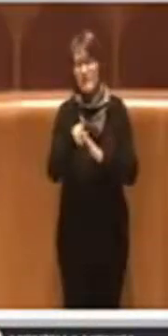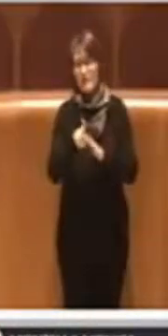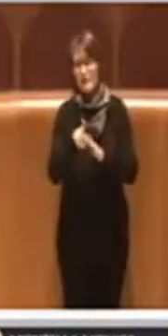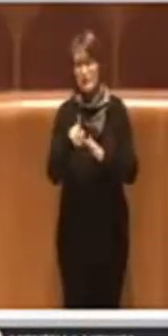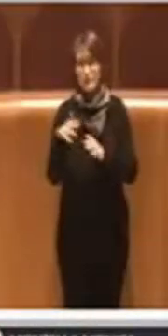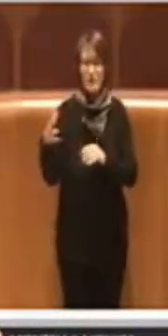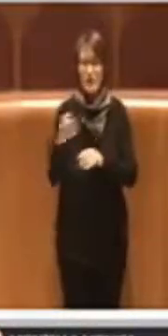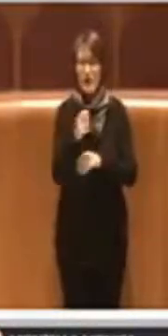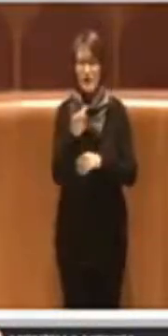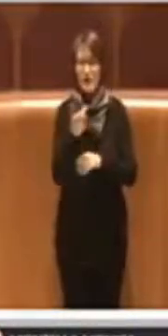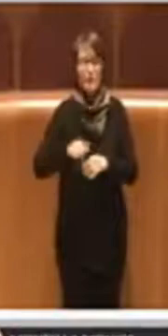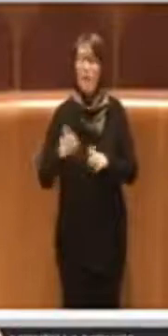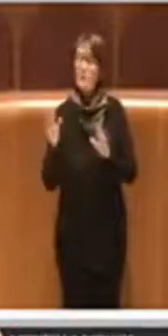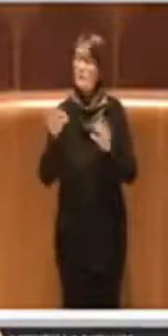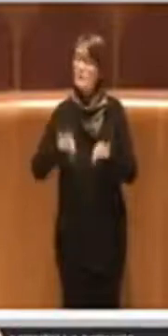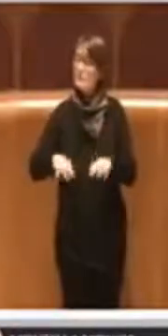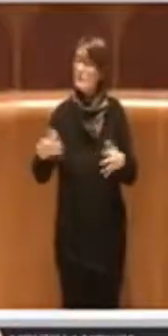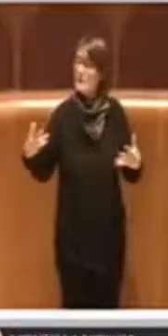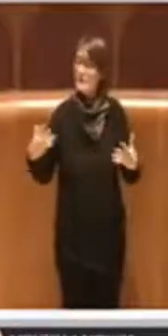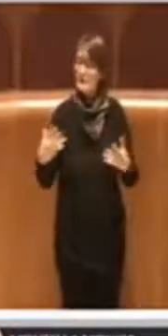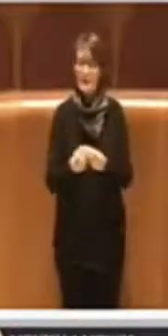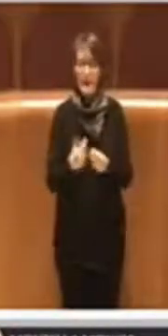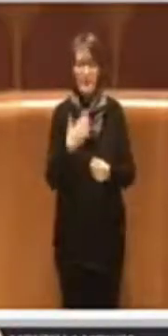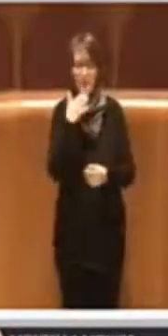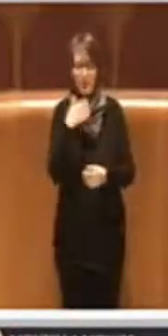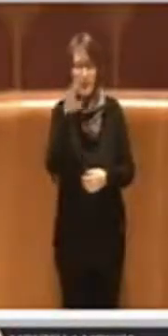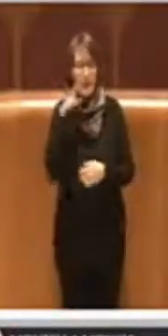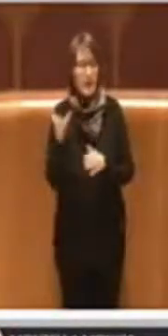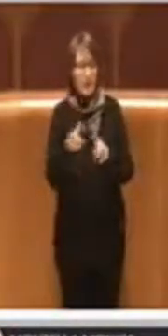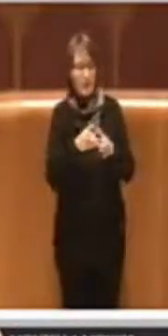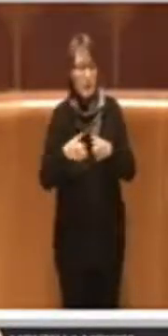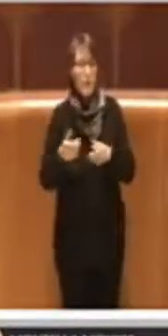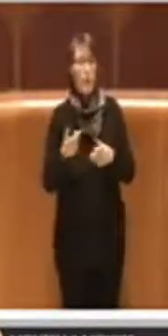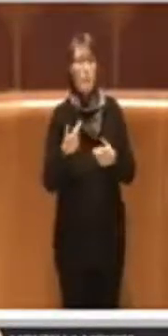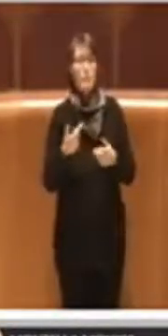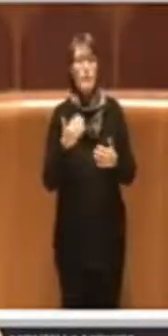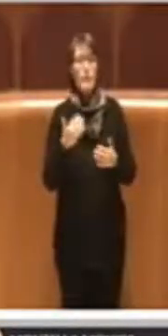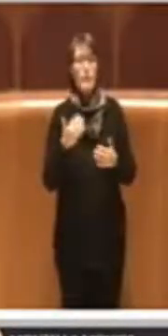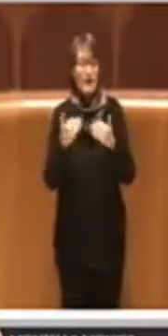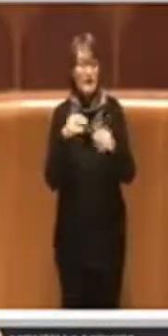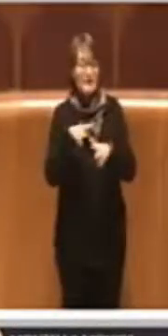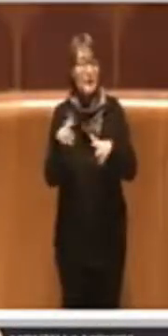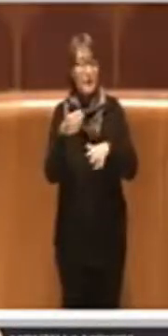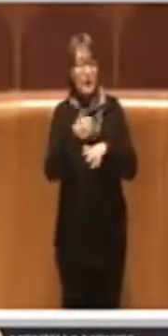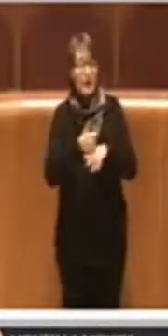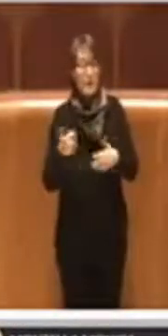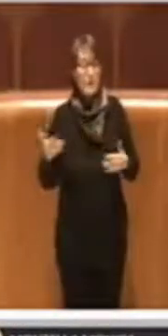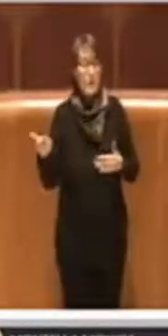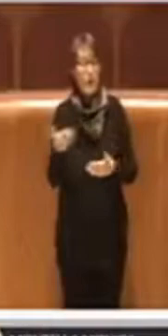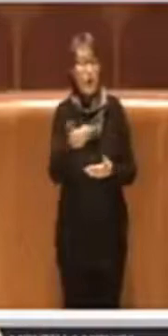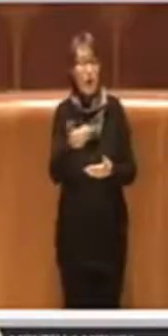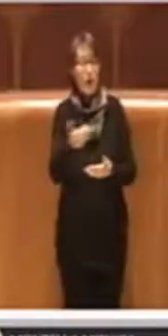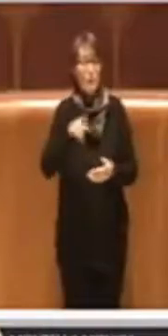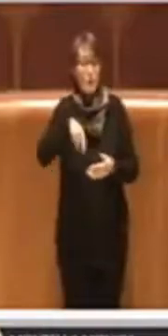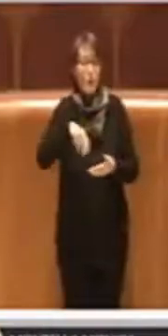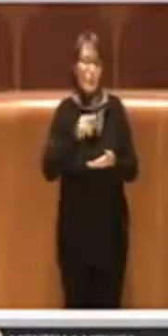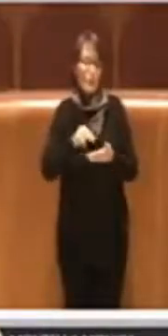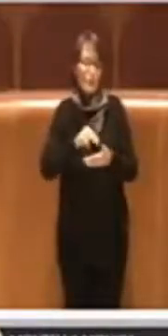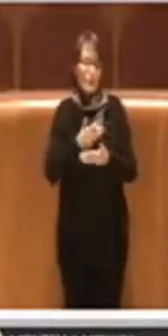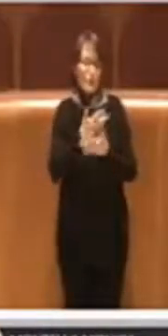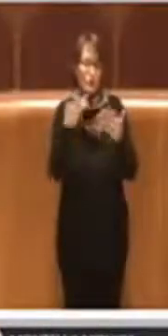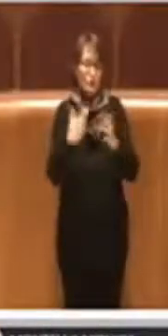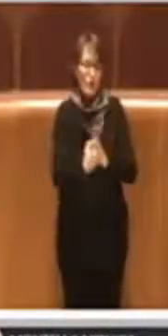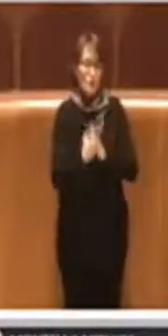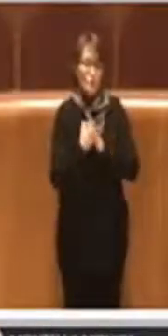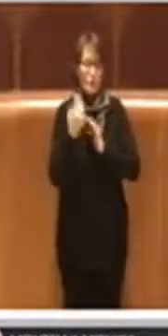tutti insieme, tramite la Capigruppo, tramite l'Ufficio Presidenza, tramite l'Assemblea Capitolina tutta e grazie anche agli uffici che ci hanno coadiuvato e